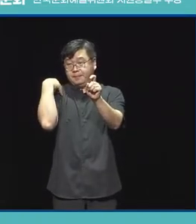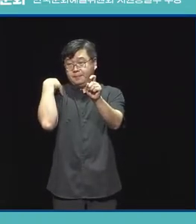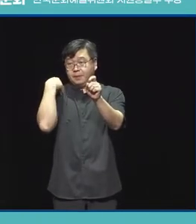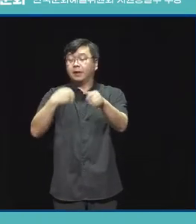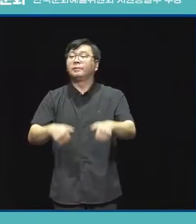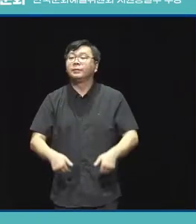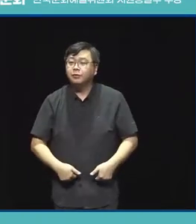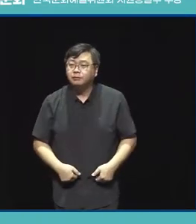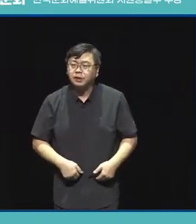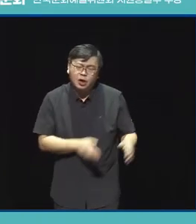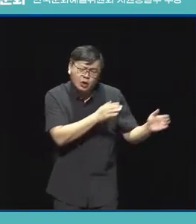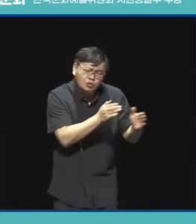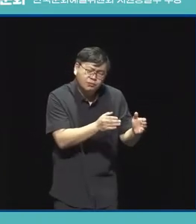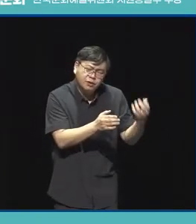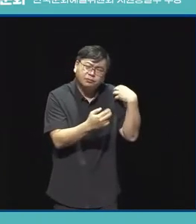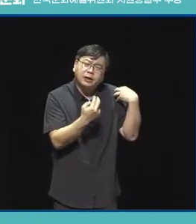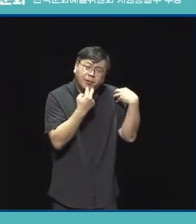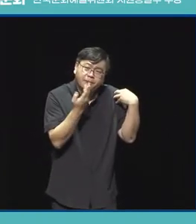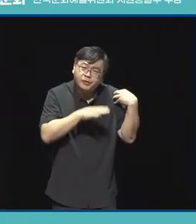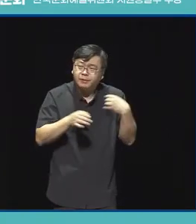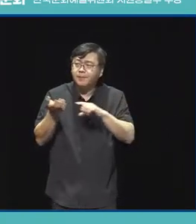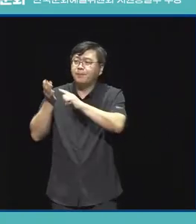부탁드리겠습니다.